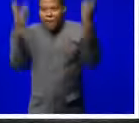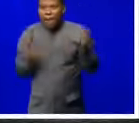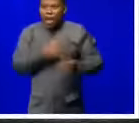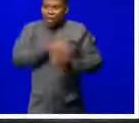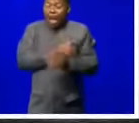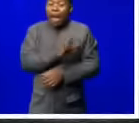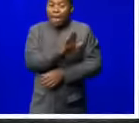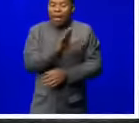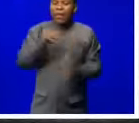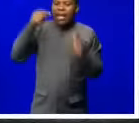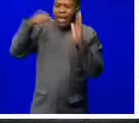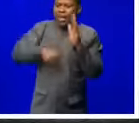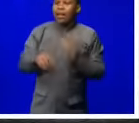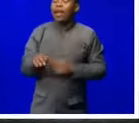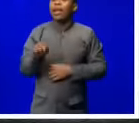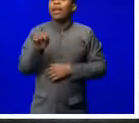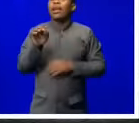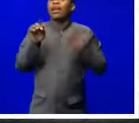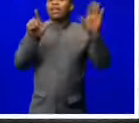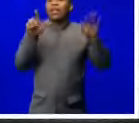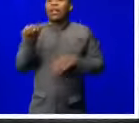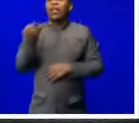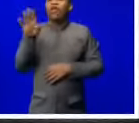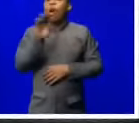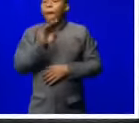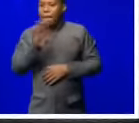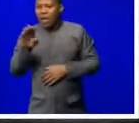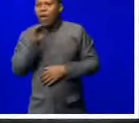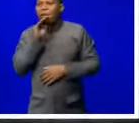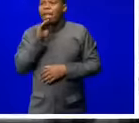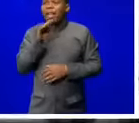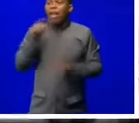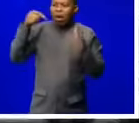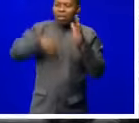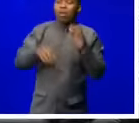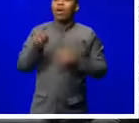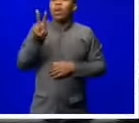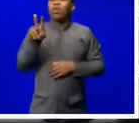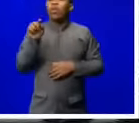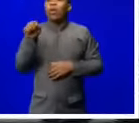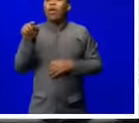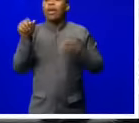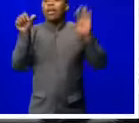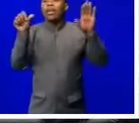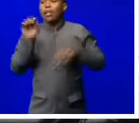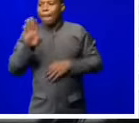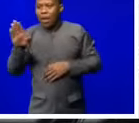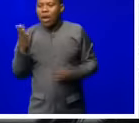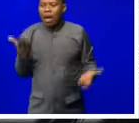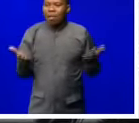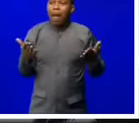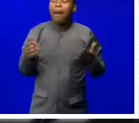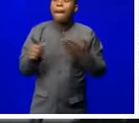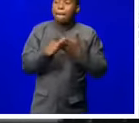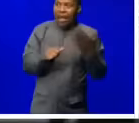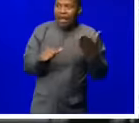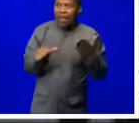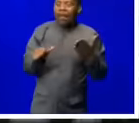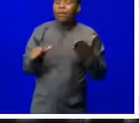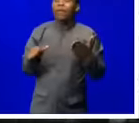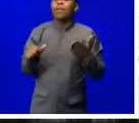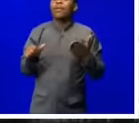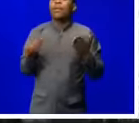tefika ku 7.4 billion emalangeni. Lokwa kukhomba kwehla nga 2.6 billion emalangeni nakucathaniswa nenyanga